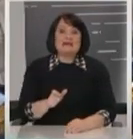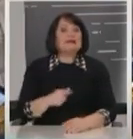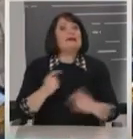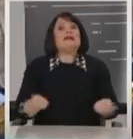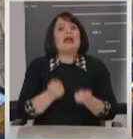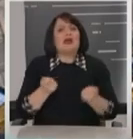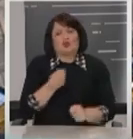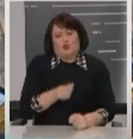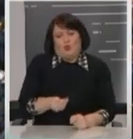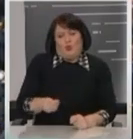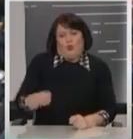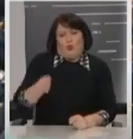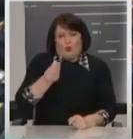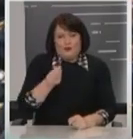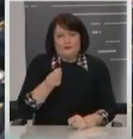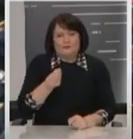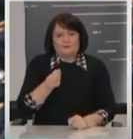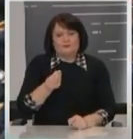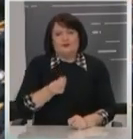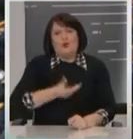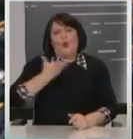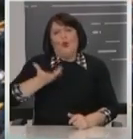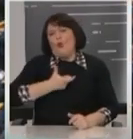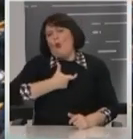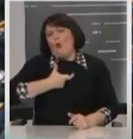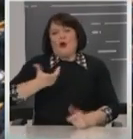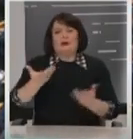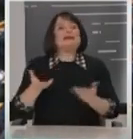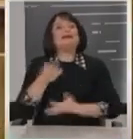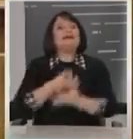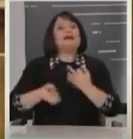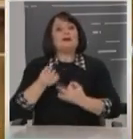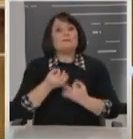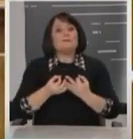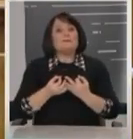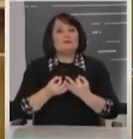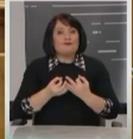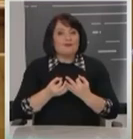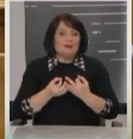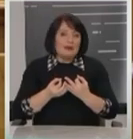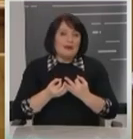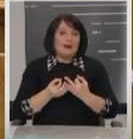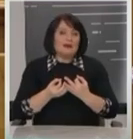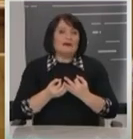φτάσατε στο σημείο, στο κρεσέντο σας αυτό, να αναφερθείτε και στον ΟΑΣΤ.